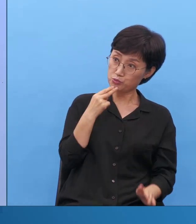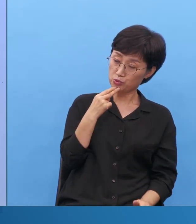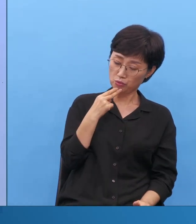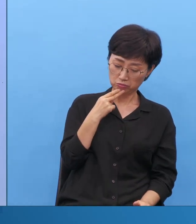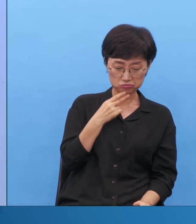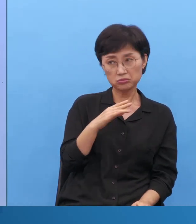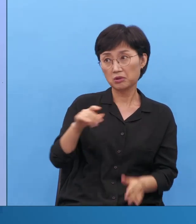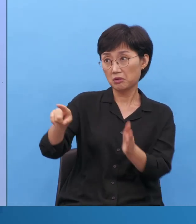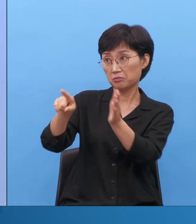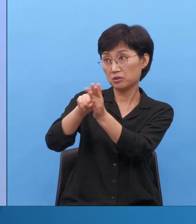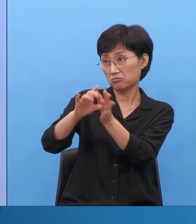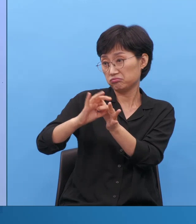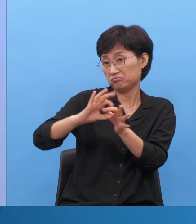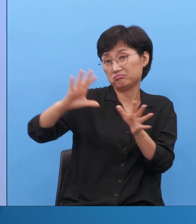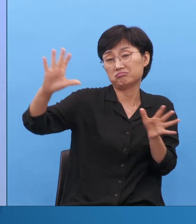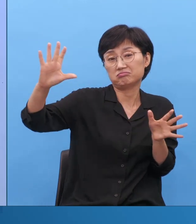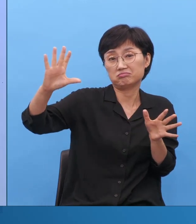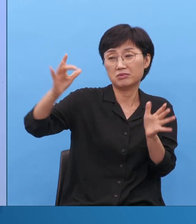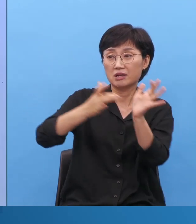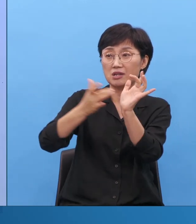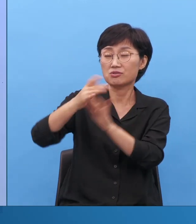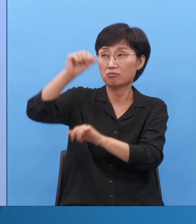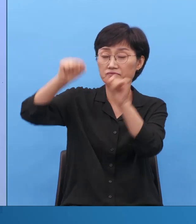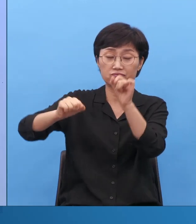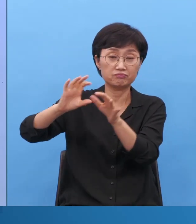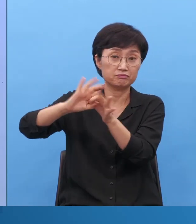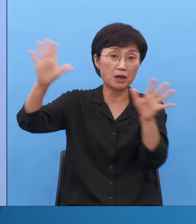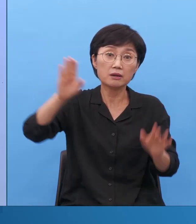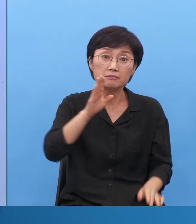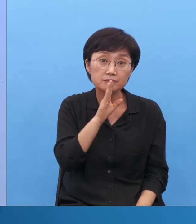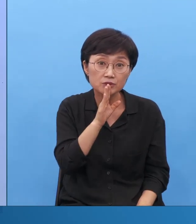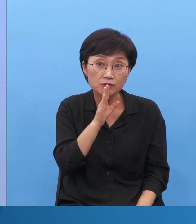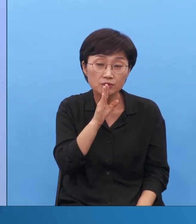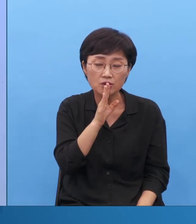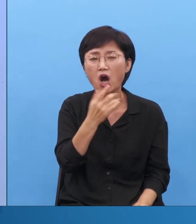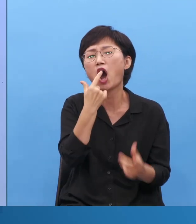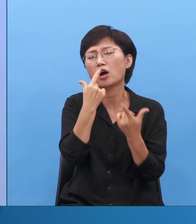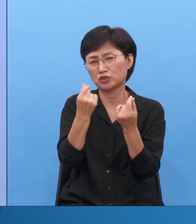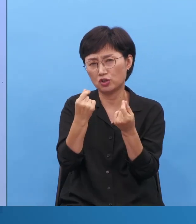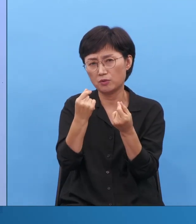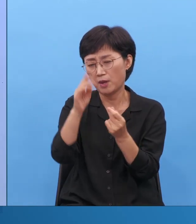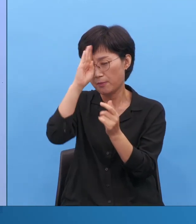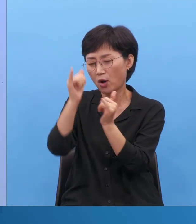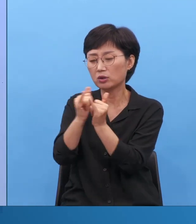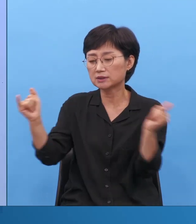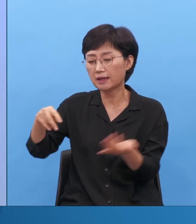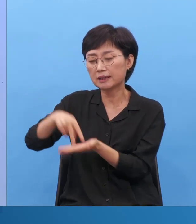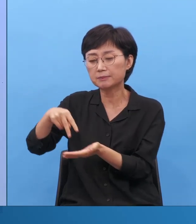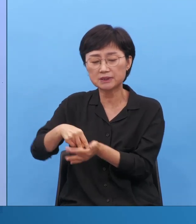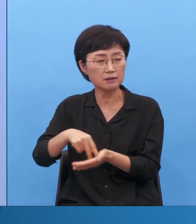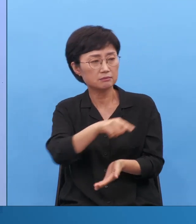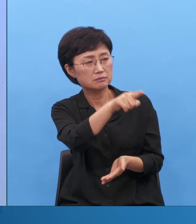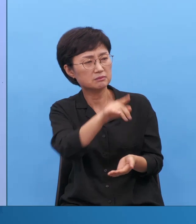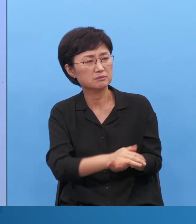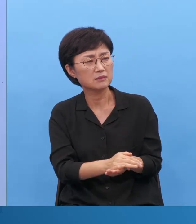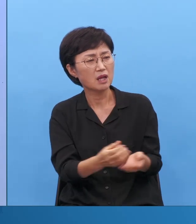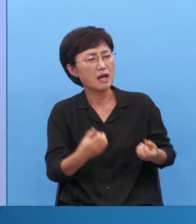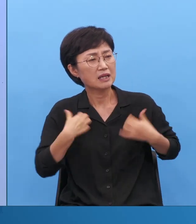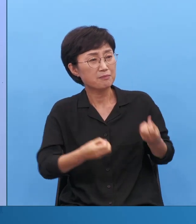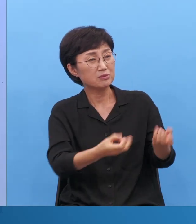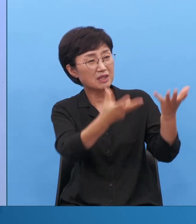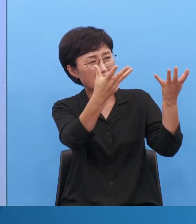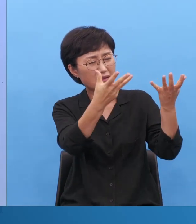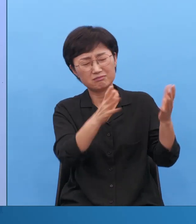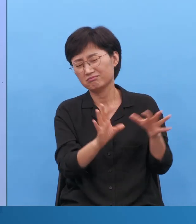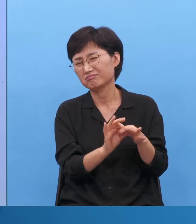day of the Sabbath. 아무 소용이 없는 겁니다. It had nothing to do with him. 안식일은 이스라엘 사람들이 아무것도 안 하고 예배드리는 날입니다. On the Sabbath